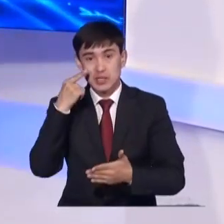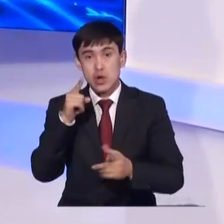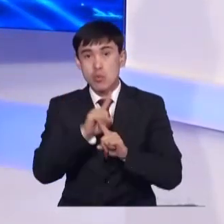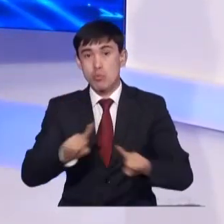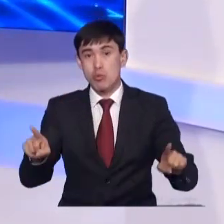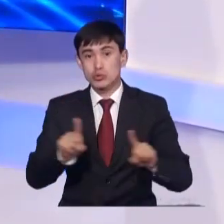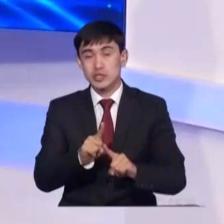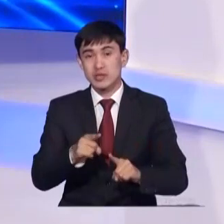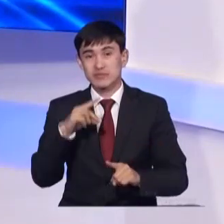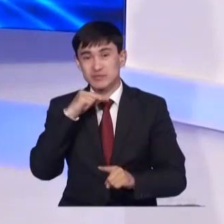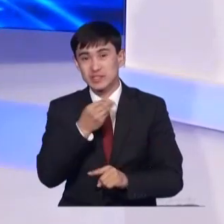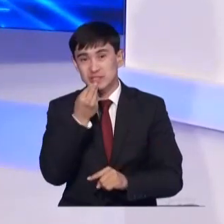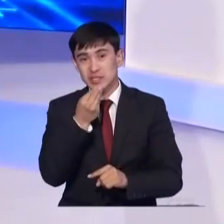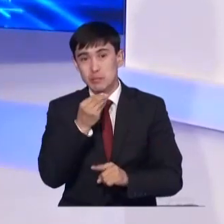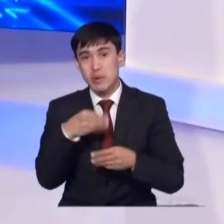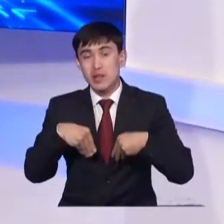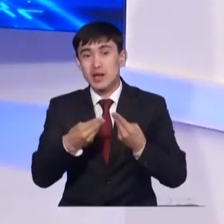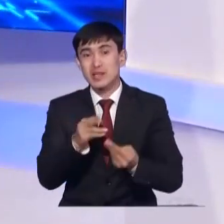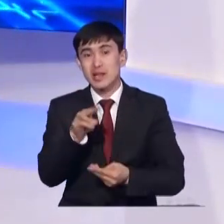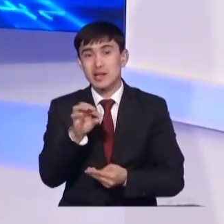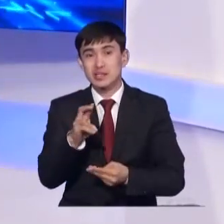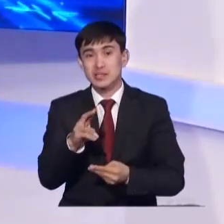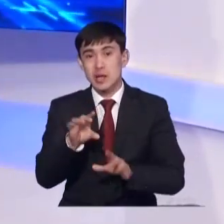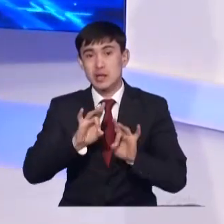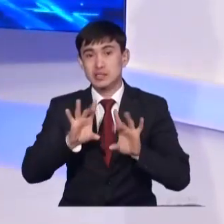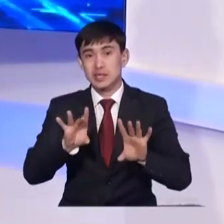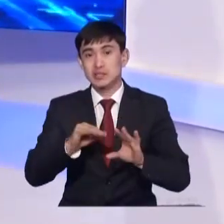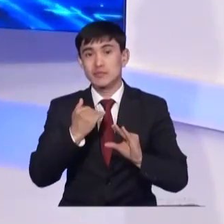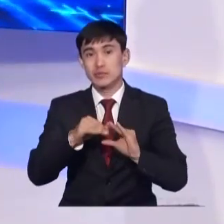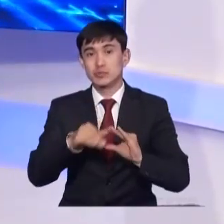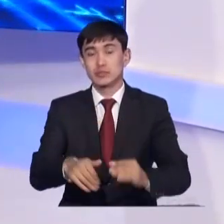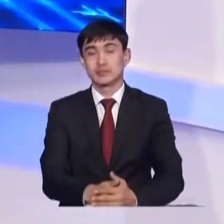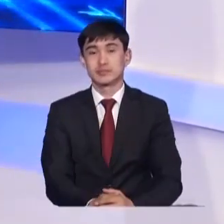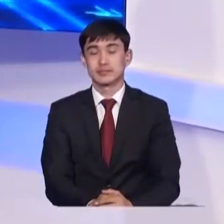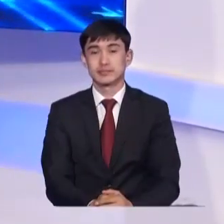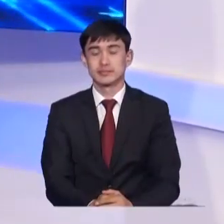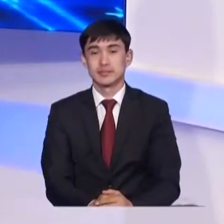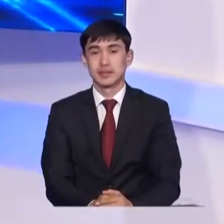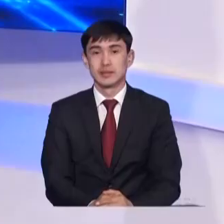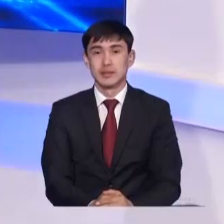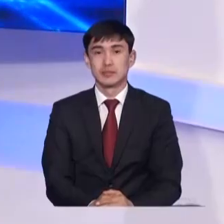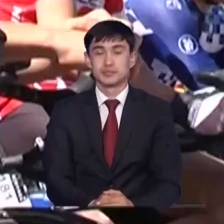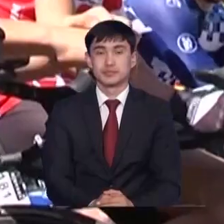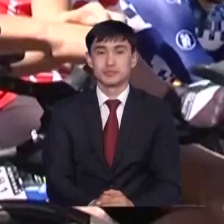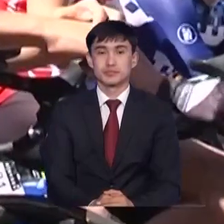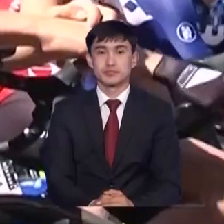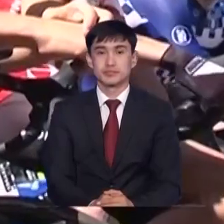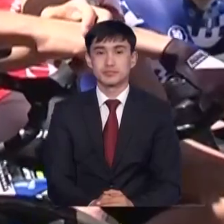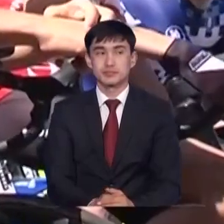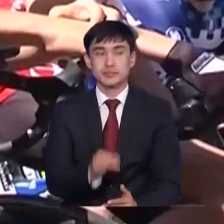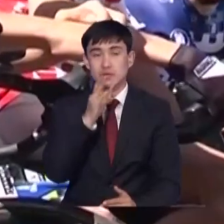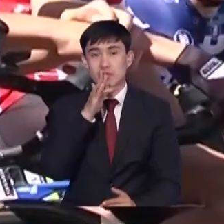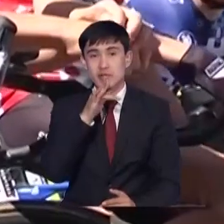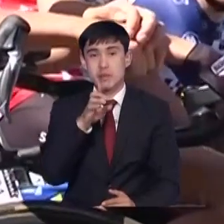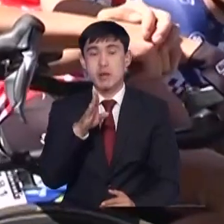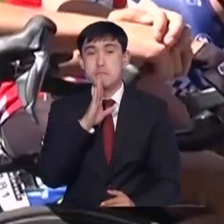отвратительной еды предлагает деликатесы подробности дали в сегодняшнем выпуске зарубежных новостей во время